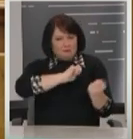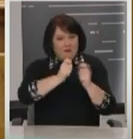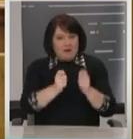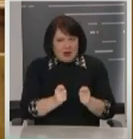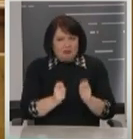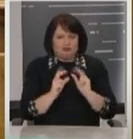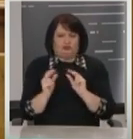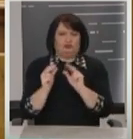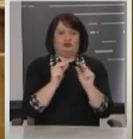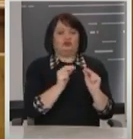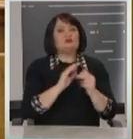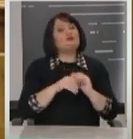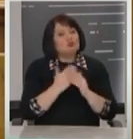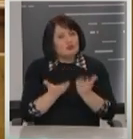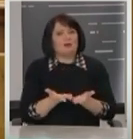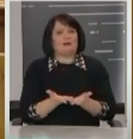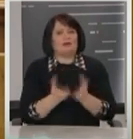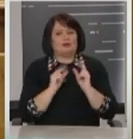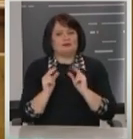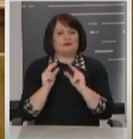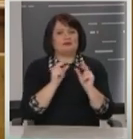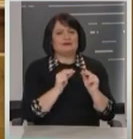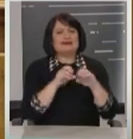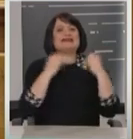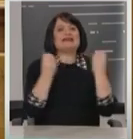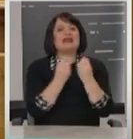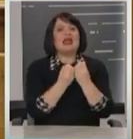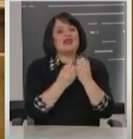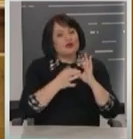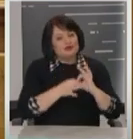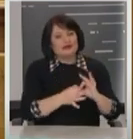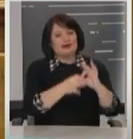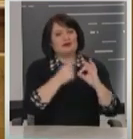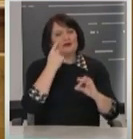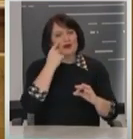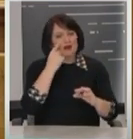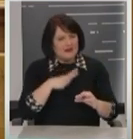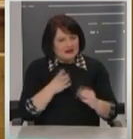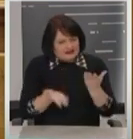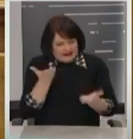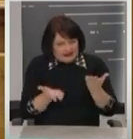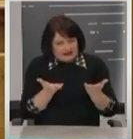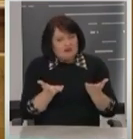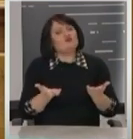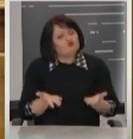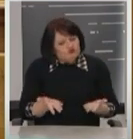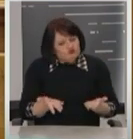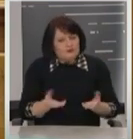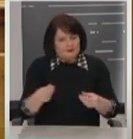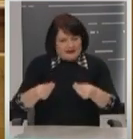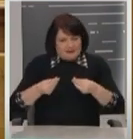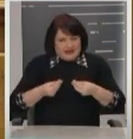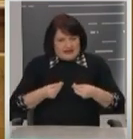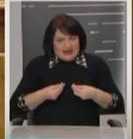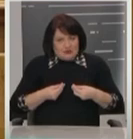αυτό. Ξεκίνησε και στο συνέδριό σας συνεχίστηκε. Να συγκρίνουμε λοιπόν τι παραλάβαμε